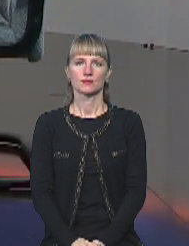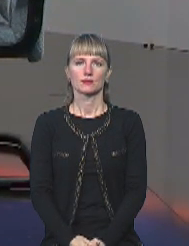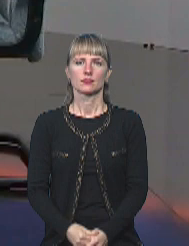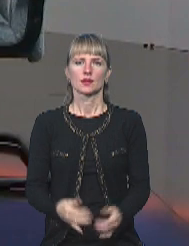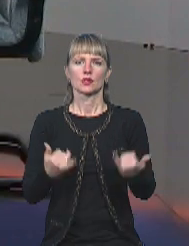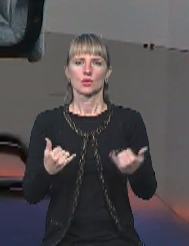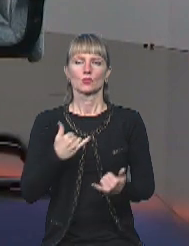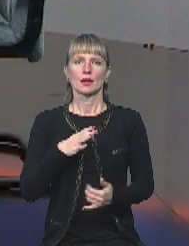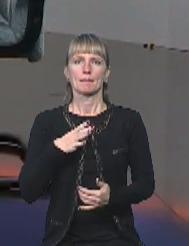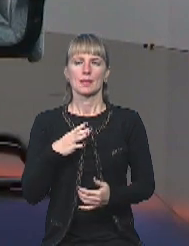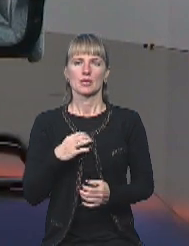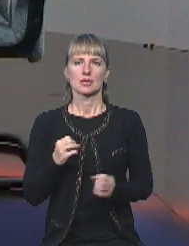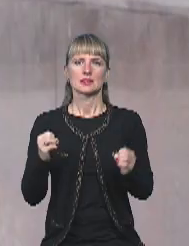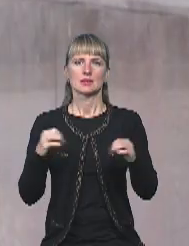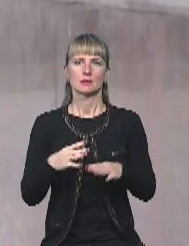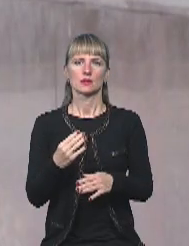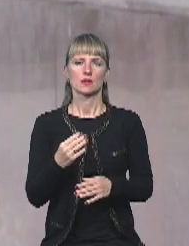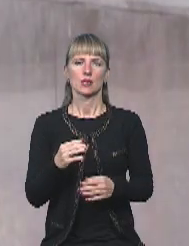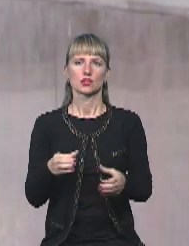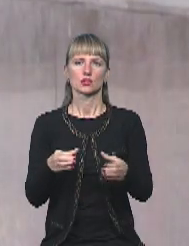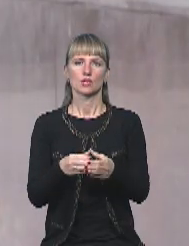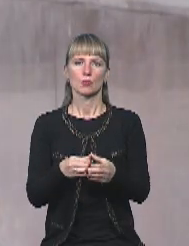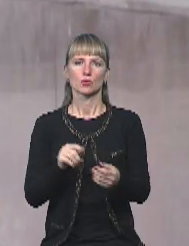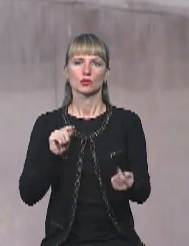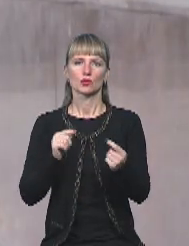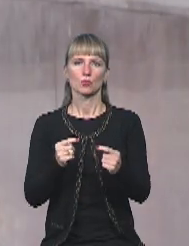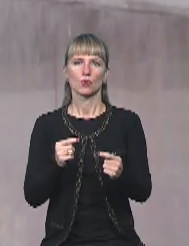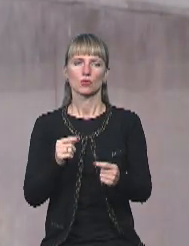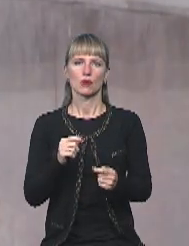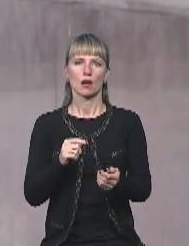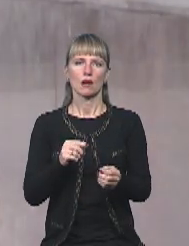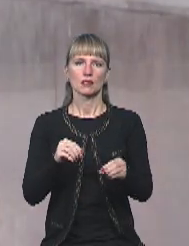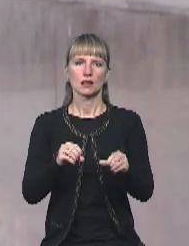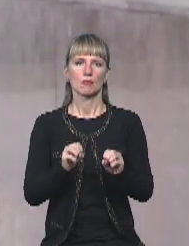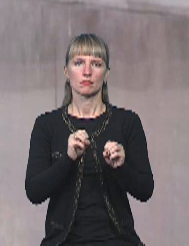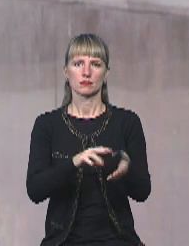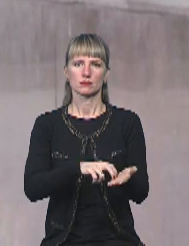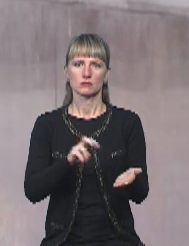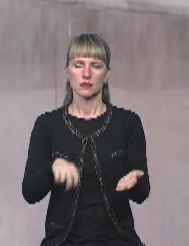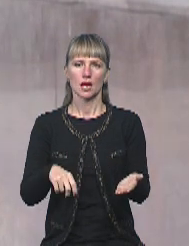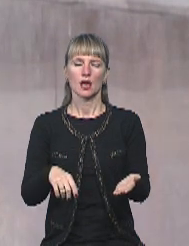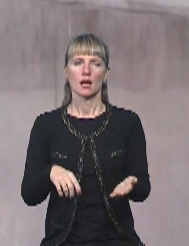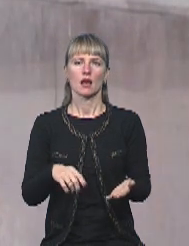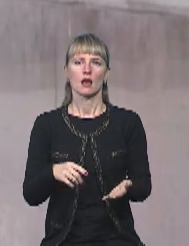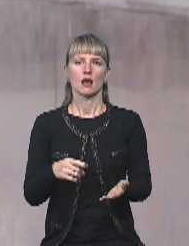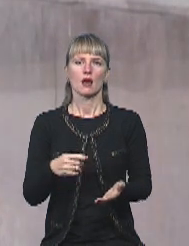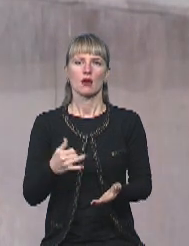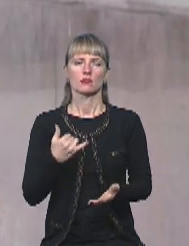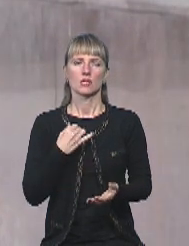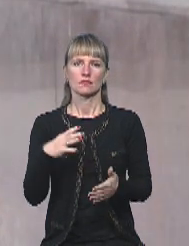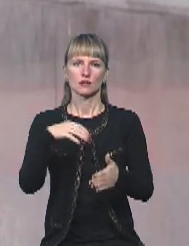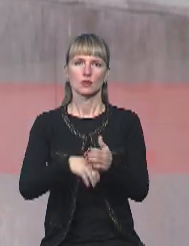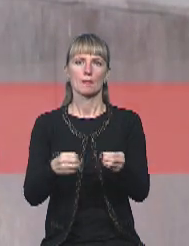Сьогодні у нас було зібрання штабу супротиву капітуляції, у які увійшло близько 15